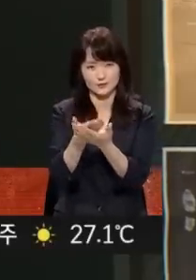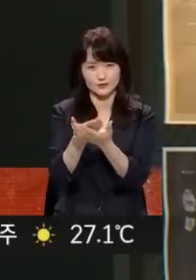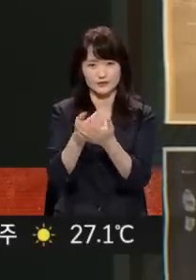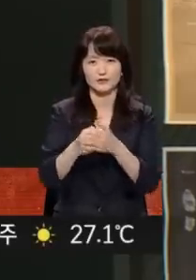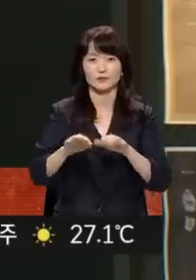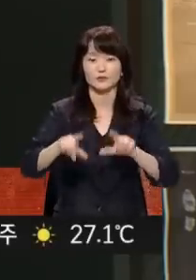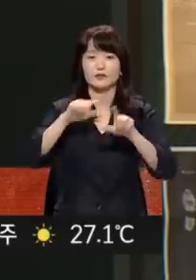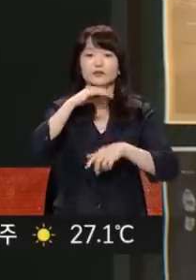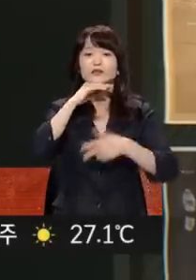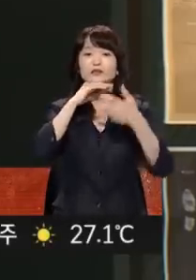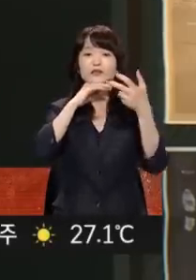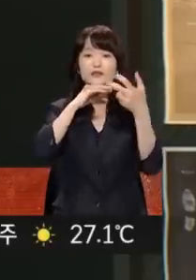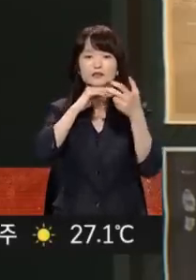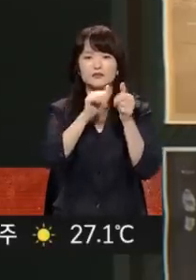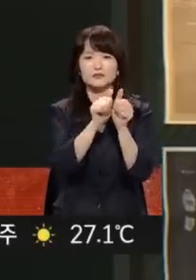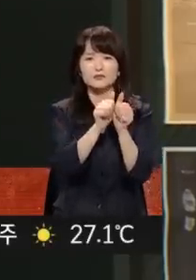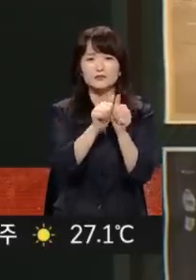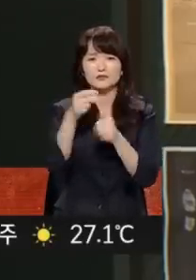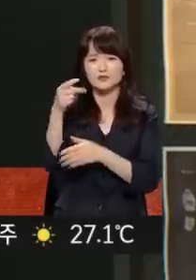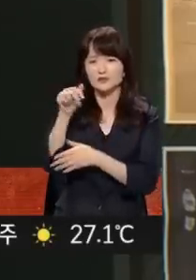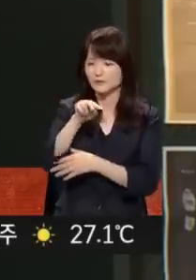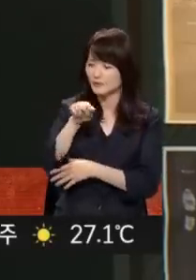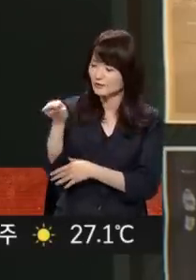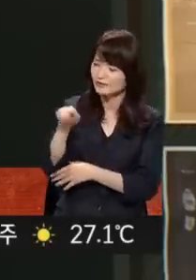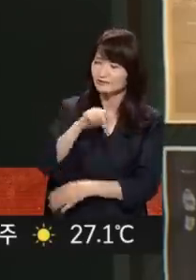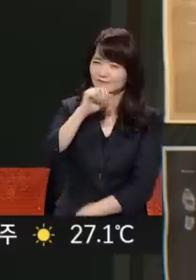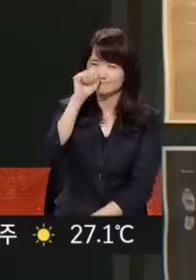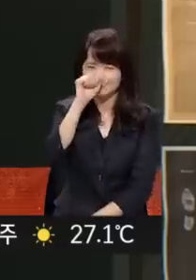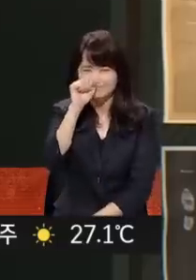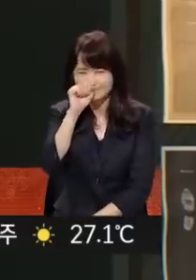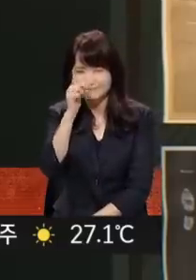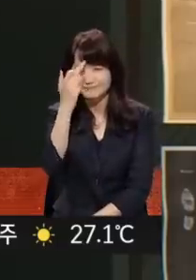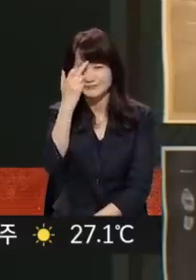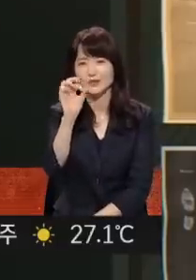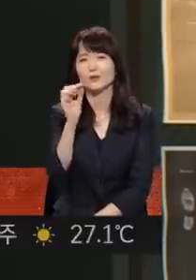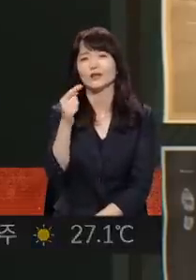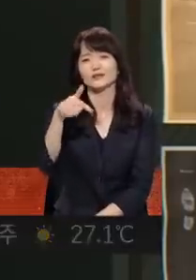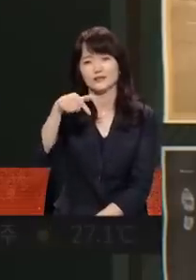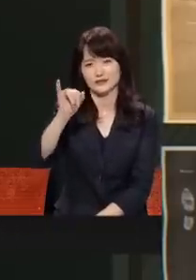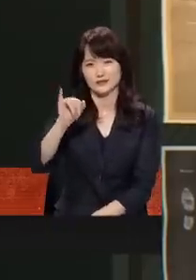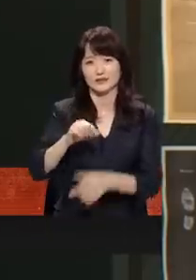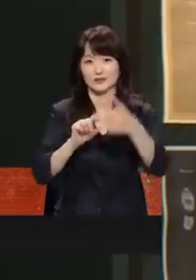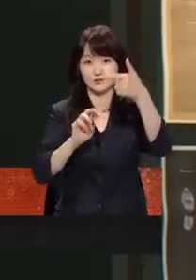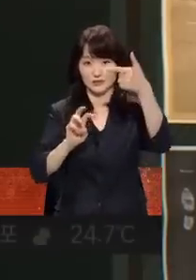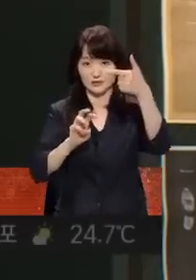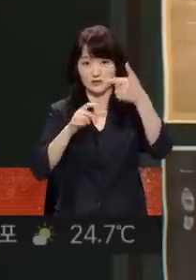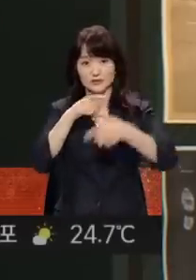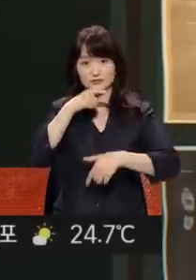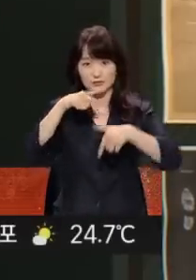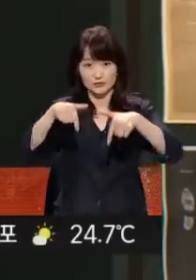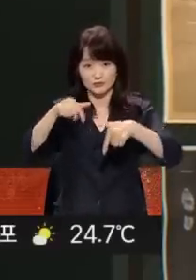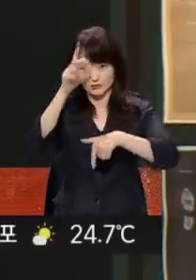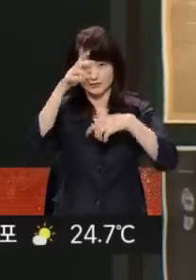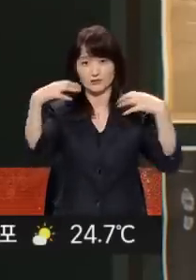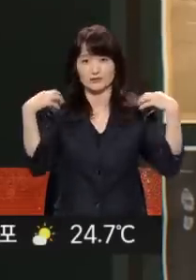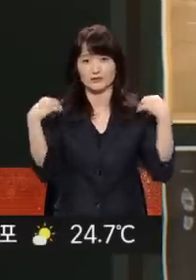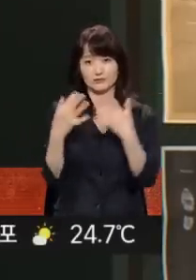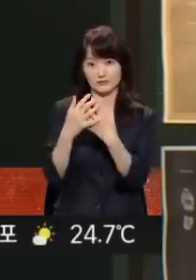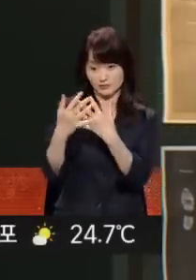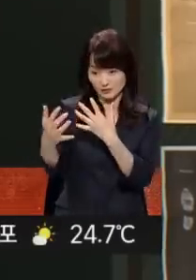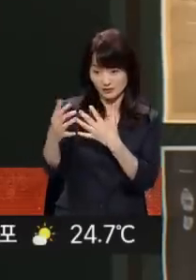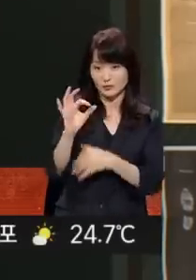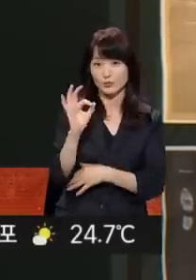올해 70 먹은 남성입니다 4반이 정말 좋아요 하신 최완규님 6월 30일 수원서부경찰서 강당에서